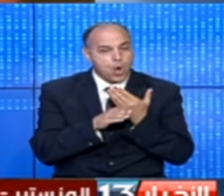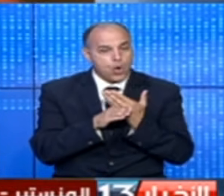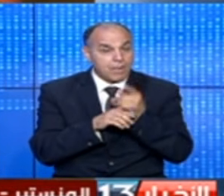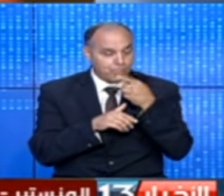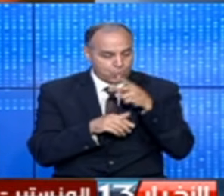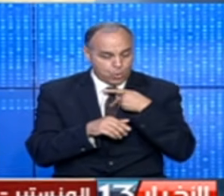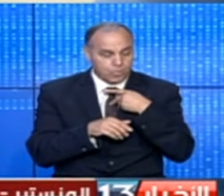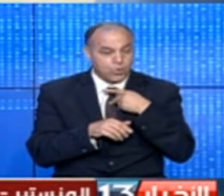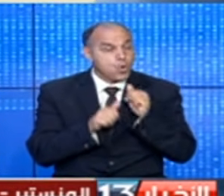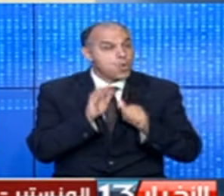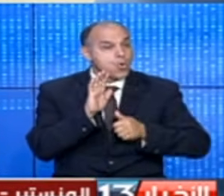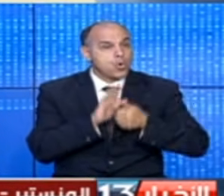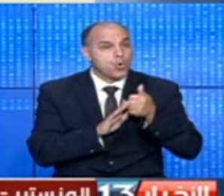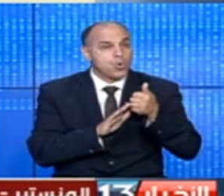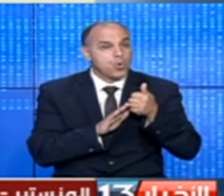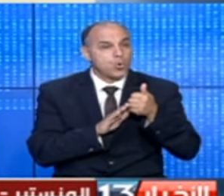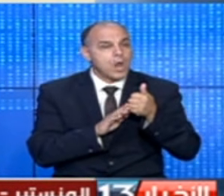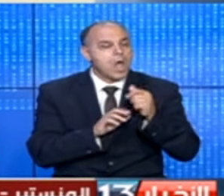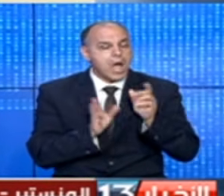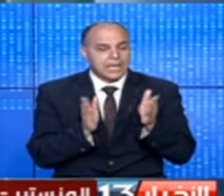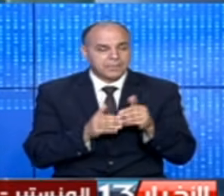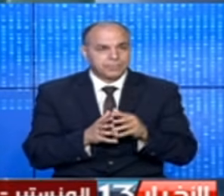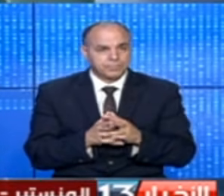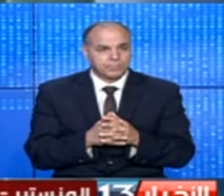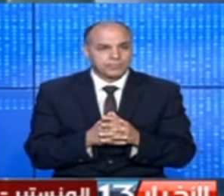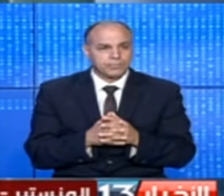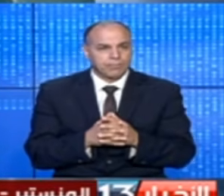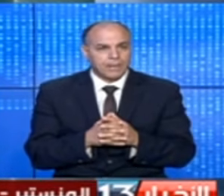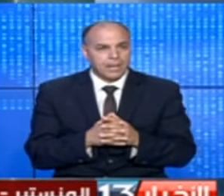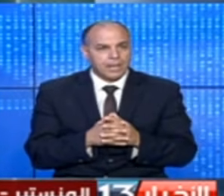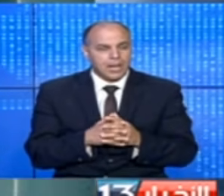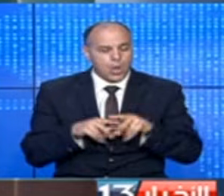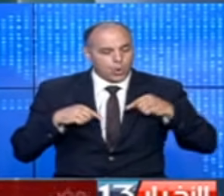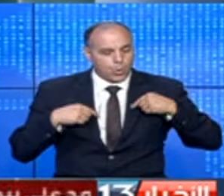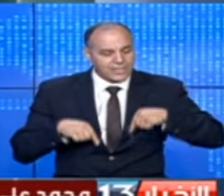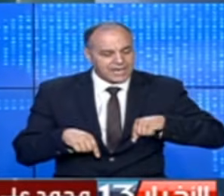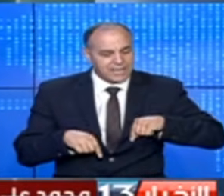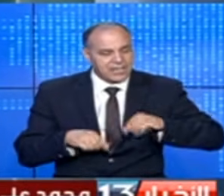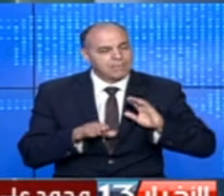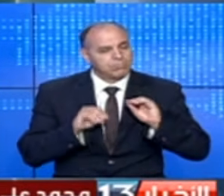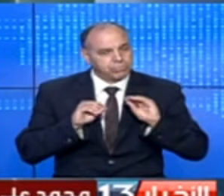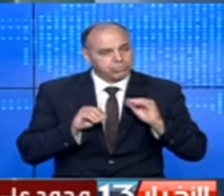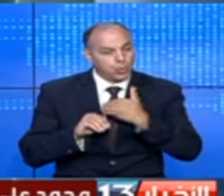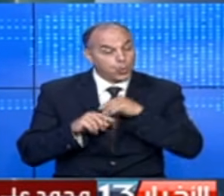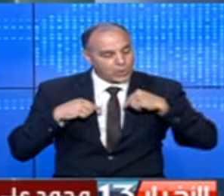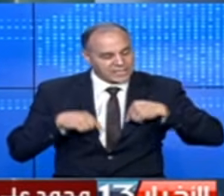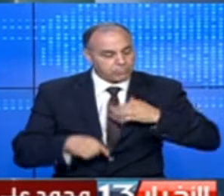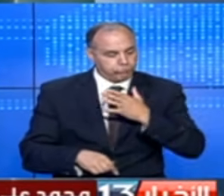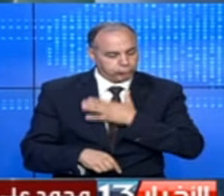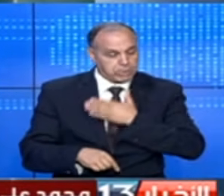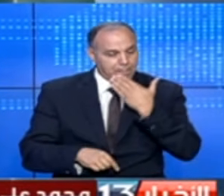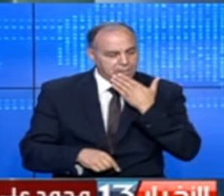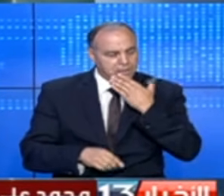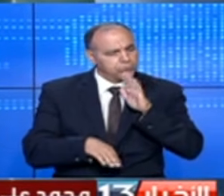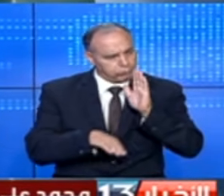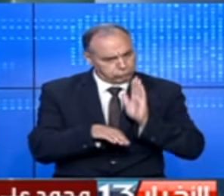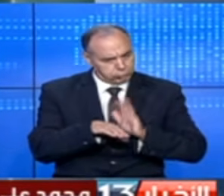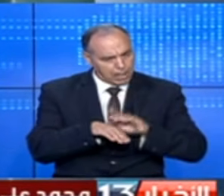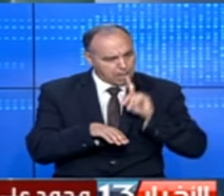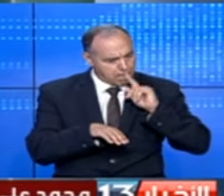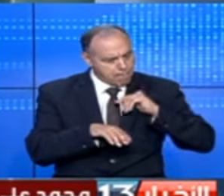بمدرسته والأول على قسمه. بتدخل من وزارة الإشراف وشخصيا وزير يعني مشكور لبى طلب